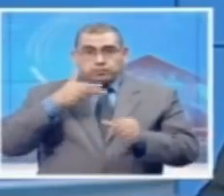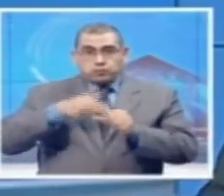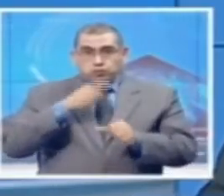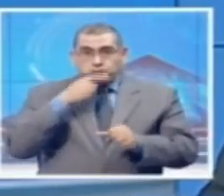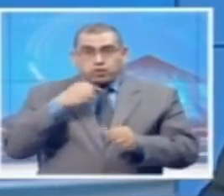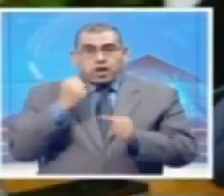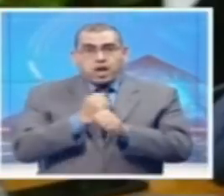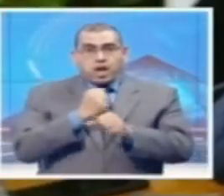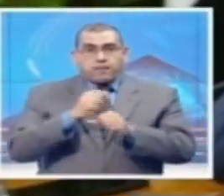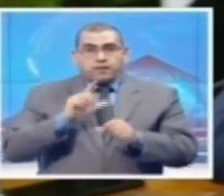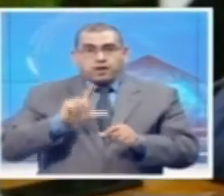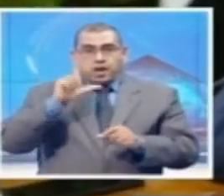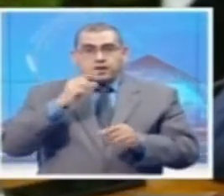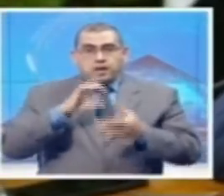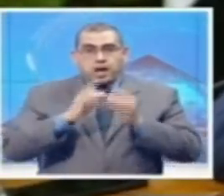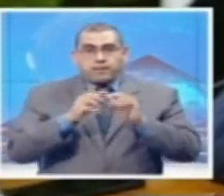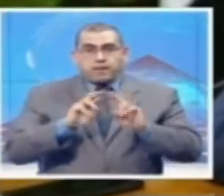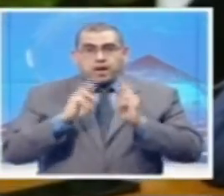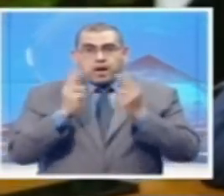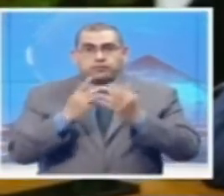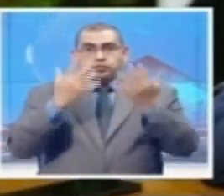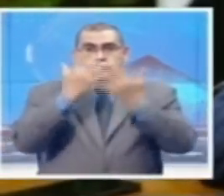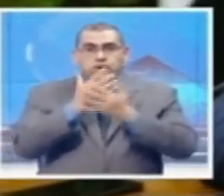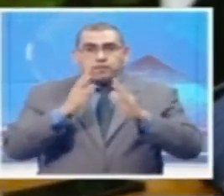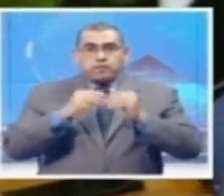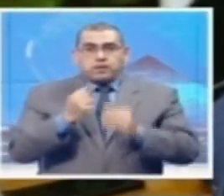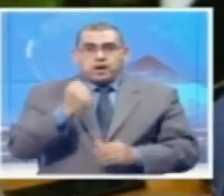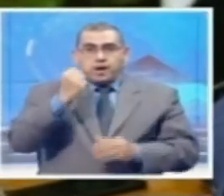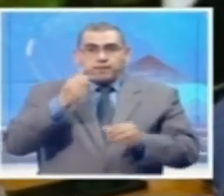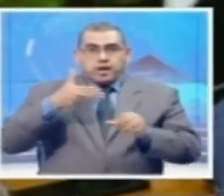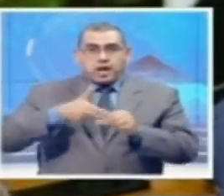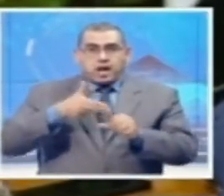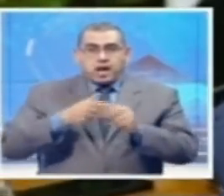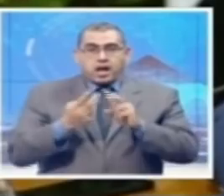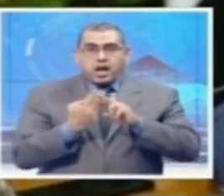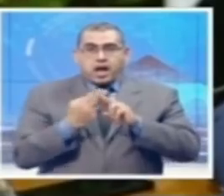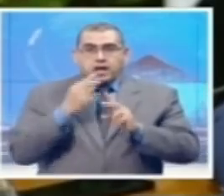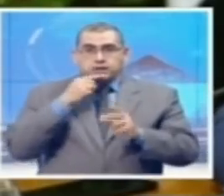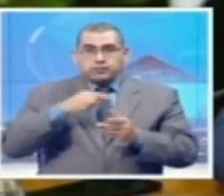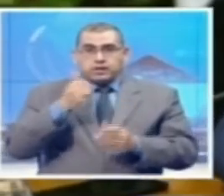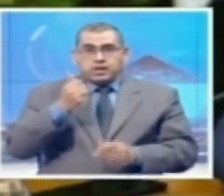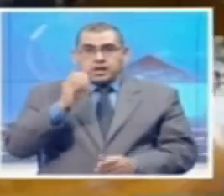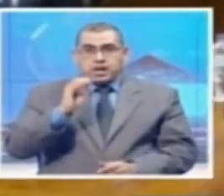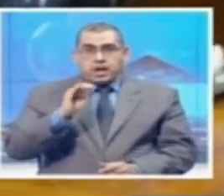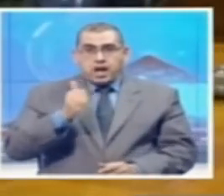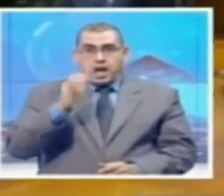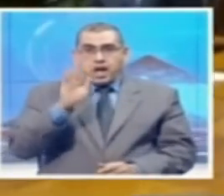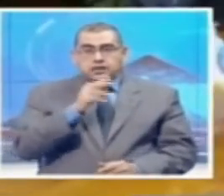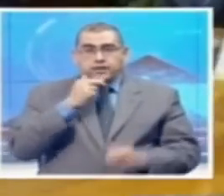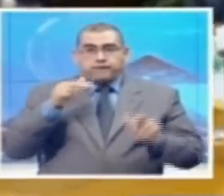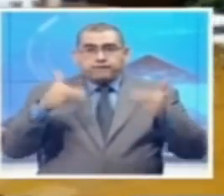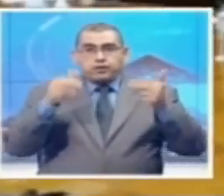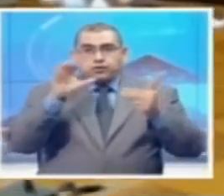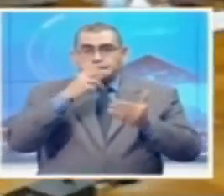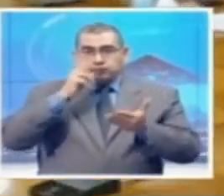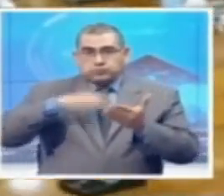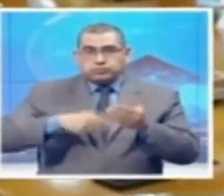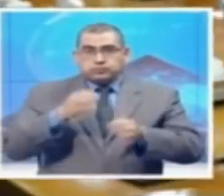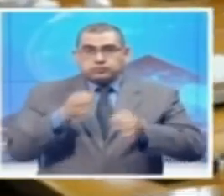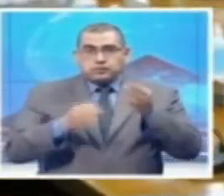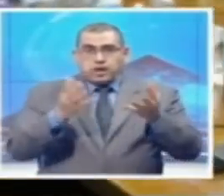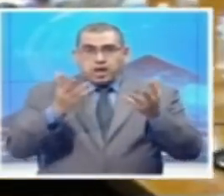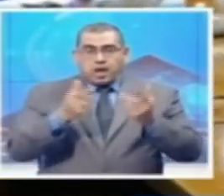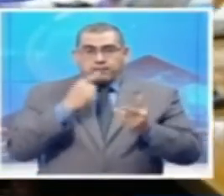رئاسته لأعمال الجمعية العامة للشركة المصرية القابضة للغازات الطبيعية إيجاس عبر الفيديو كونفرنس لاعتماد الموازنة